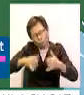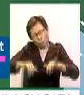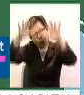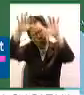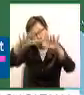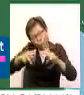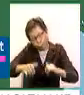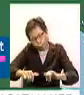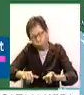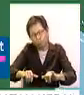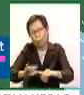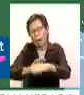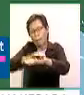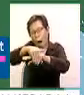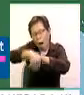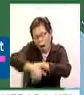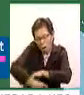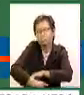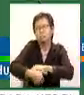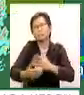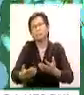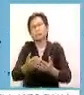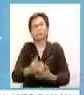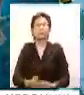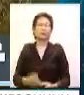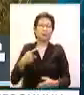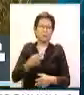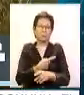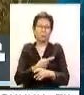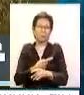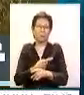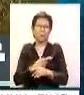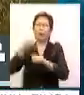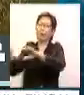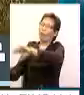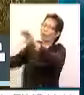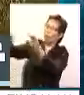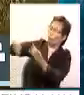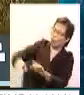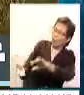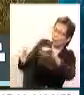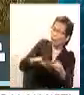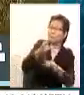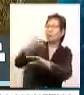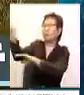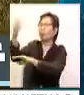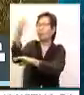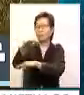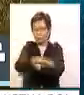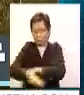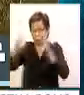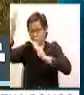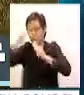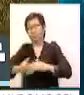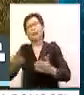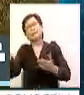berlanjutan sehingga ke lewat malam nanti. Baik, seterusnya kita balik ke model ombak dan juga carta angin di rantau negara kita. Secara